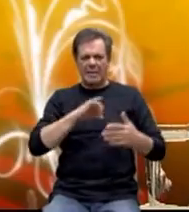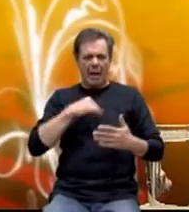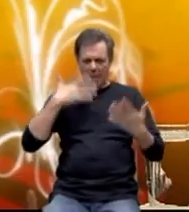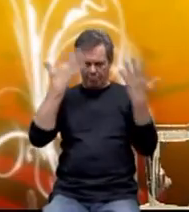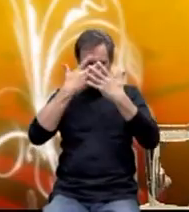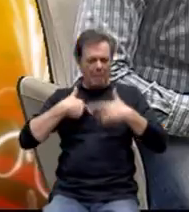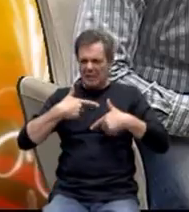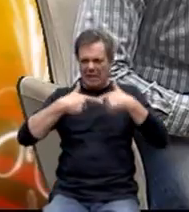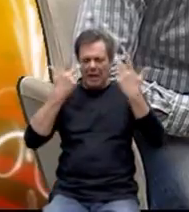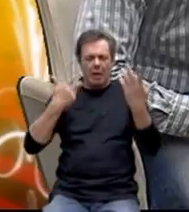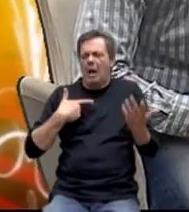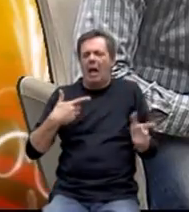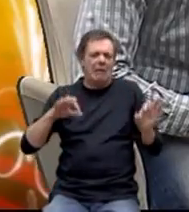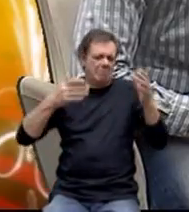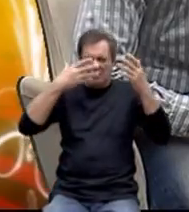desilo?